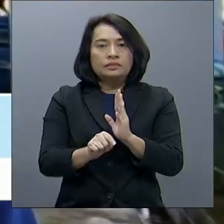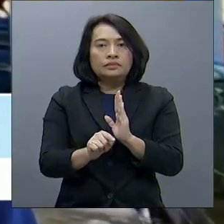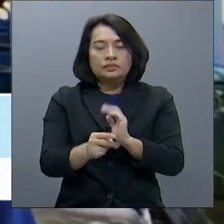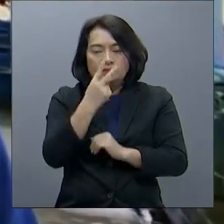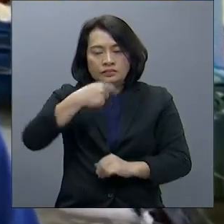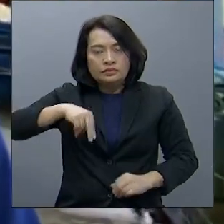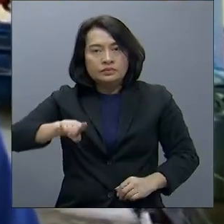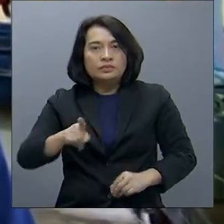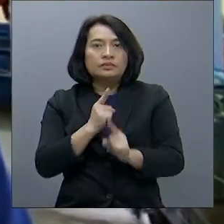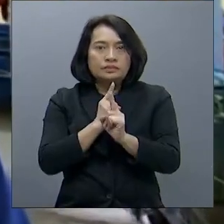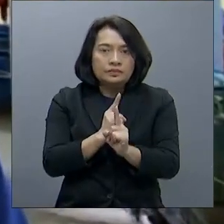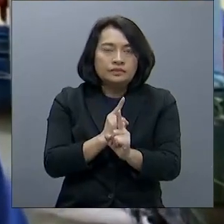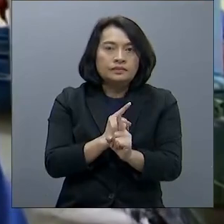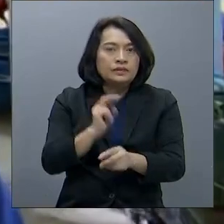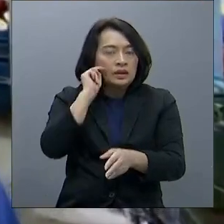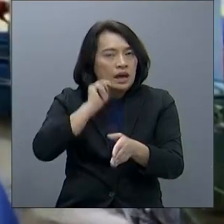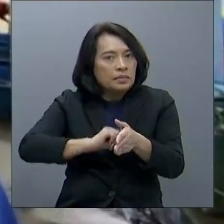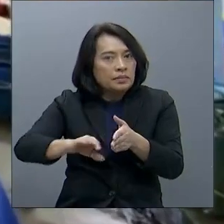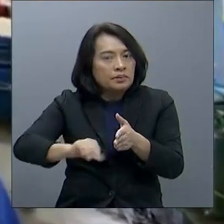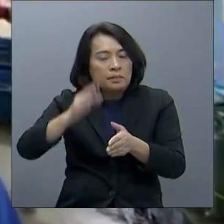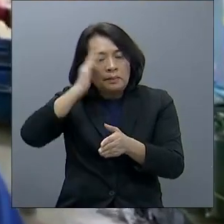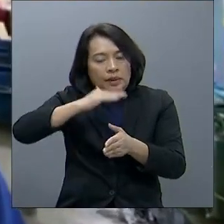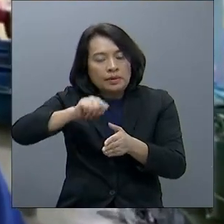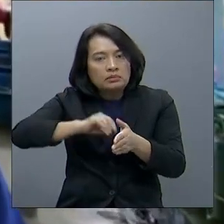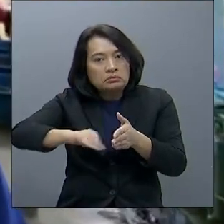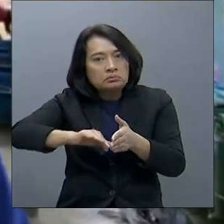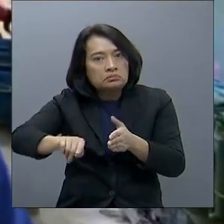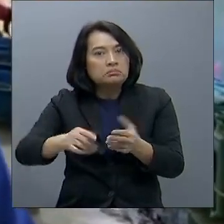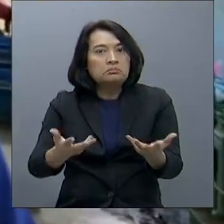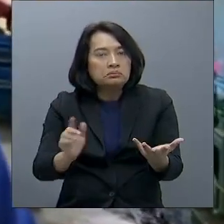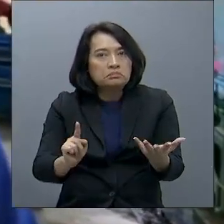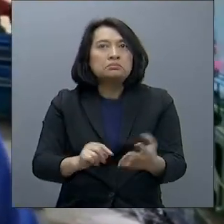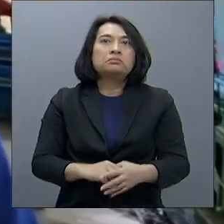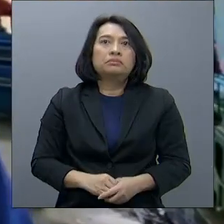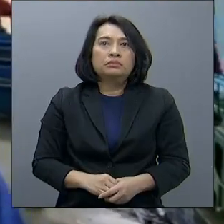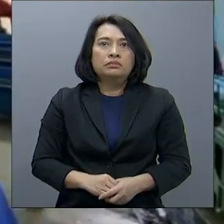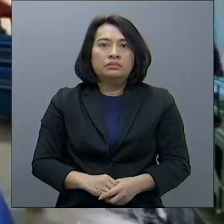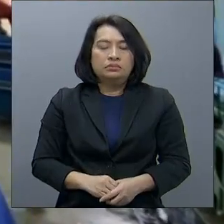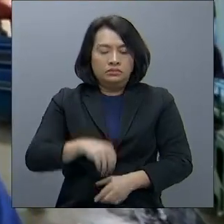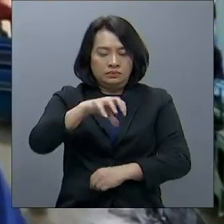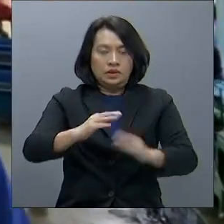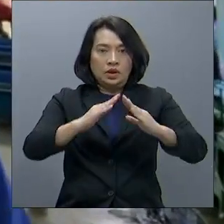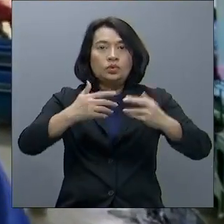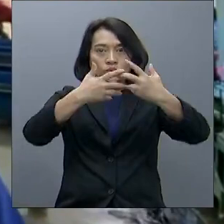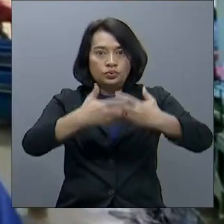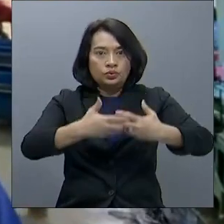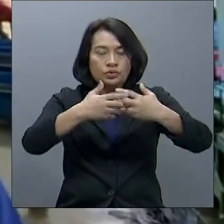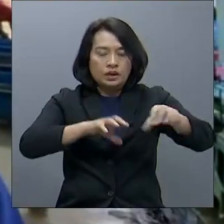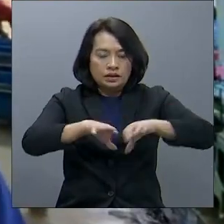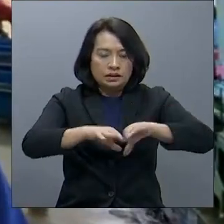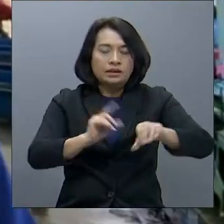นะครับหรือน้ำทิ้งน้ำเสียเนี่ยปล่อยลงที่ลำรางสาธารณะไหมนะครับแล้วโรงงานเนี่ยมีการจัดการในเ